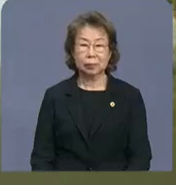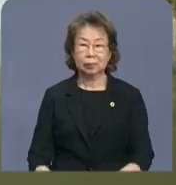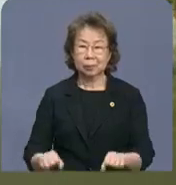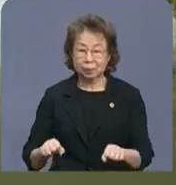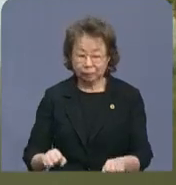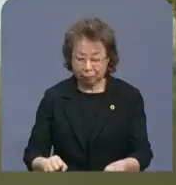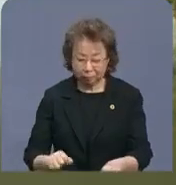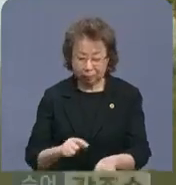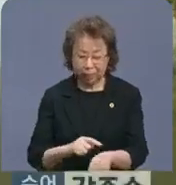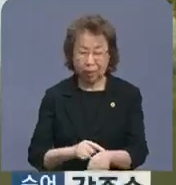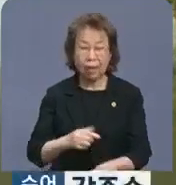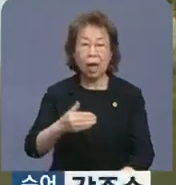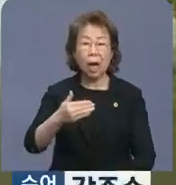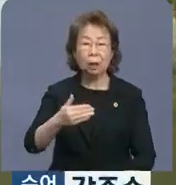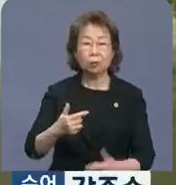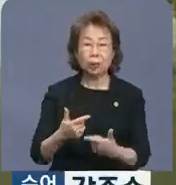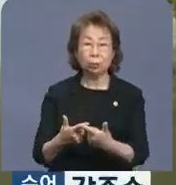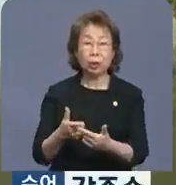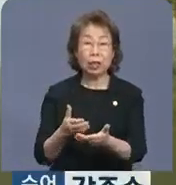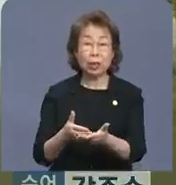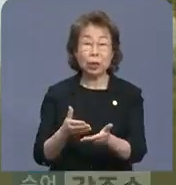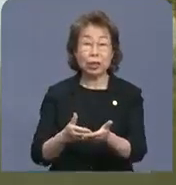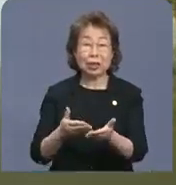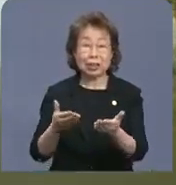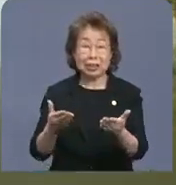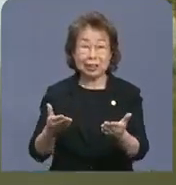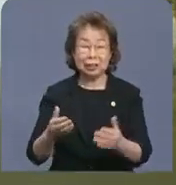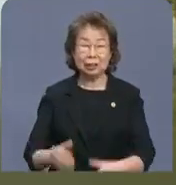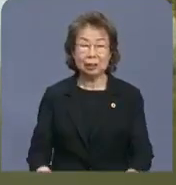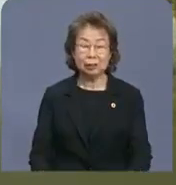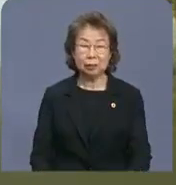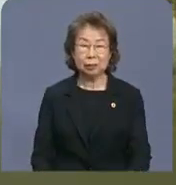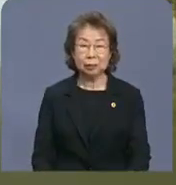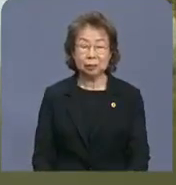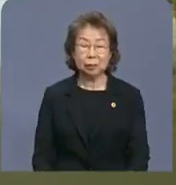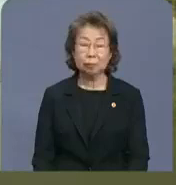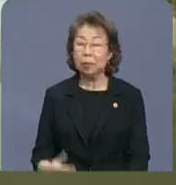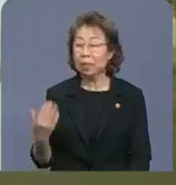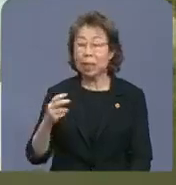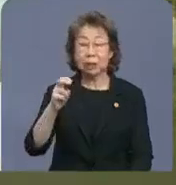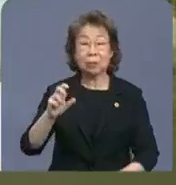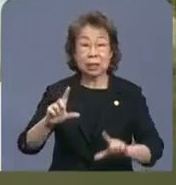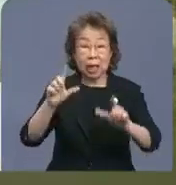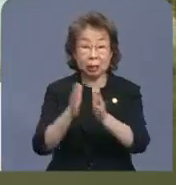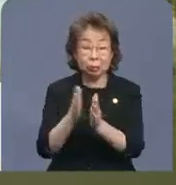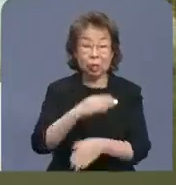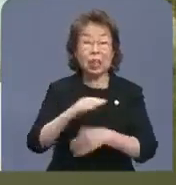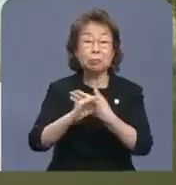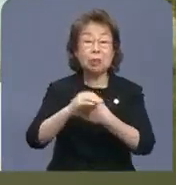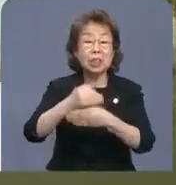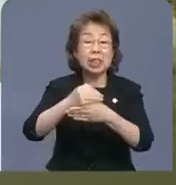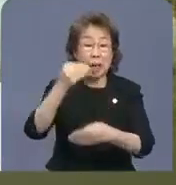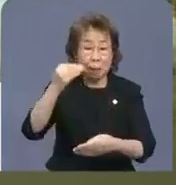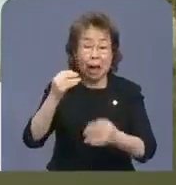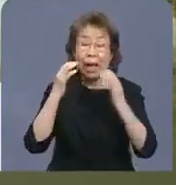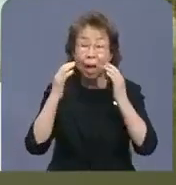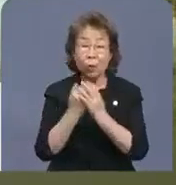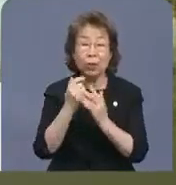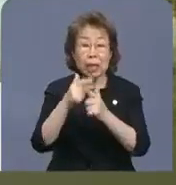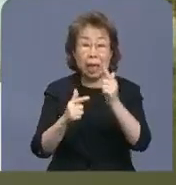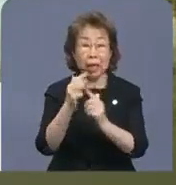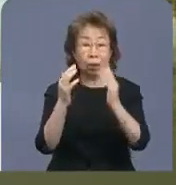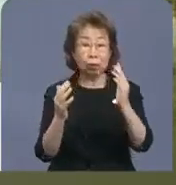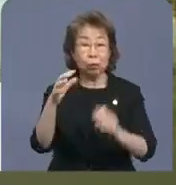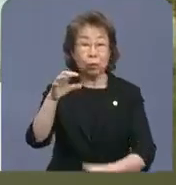안녕하십니까 kbs 9시 부산이 있습니다 지난 20일부터 임시 개방한 해운대 수목원